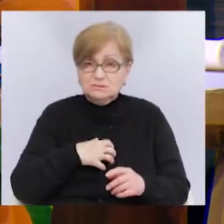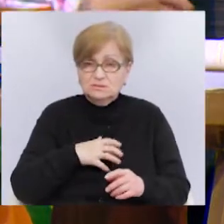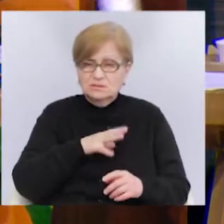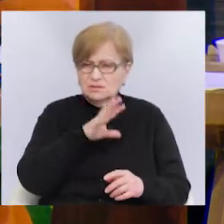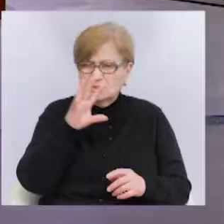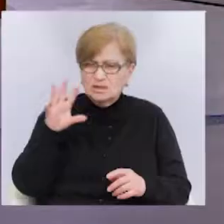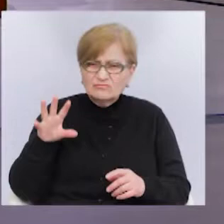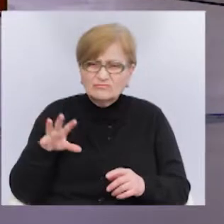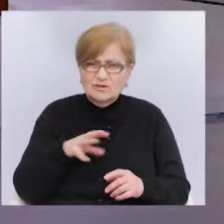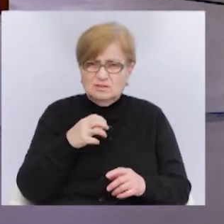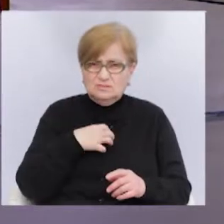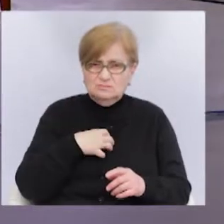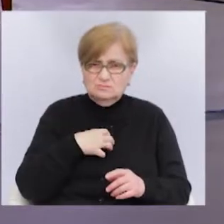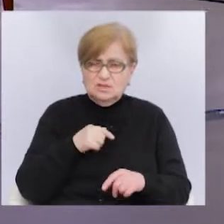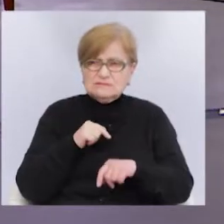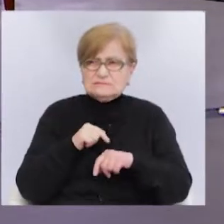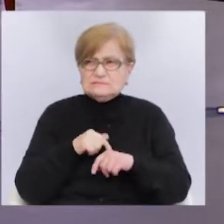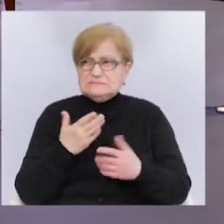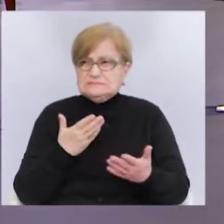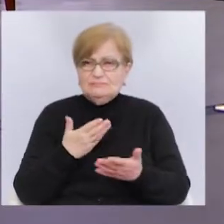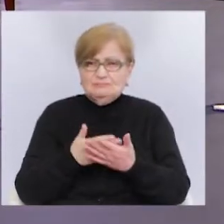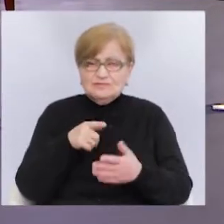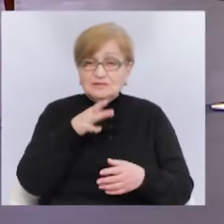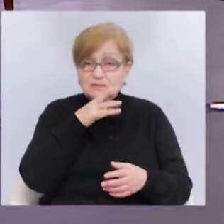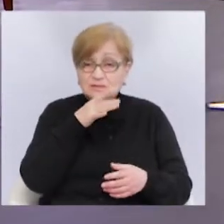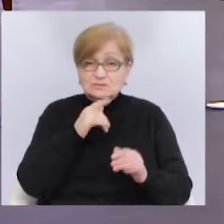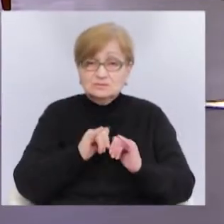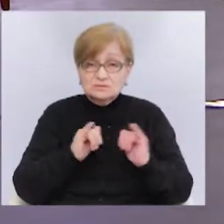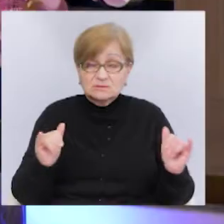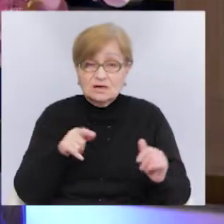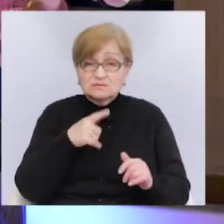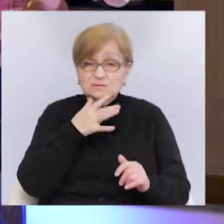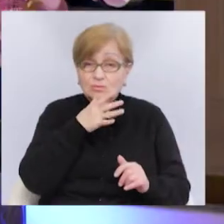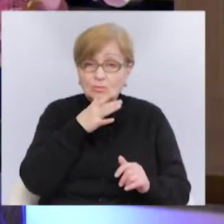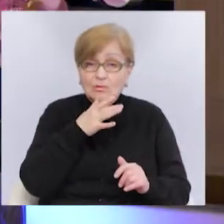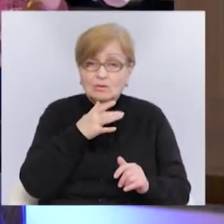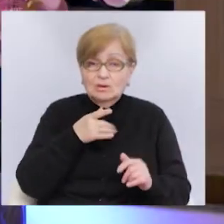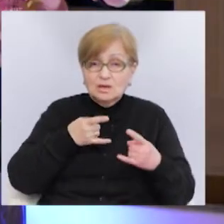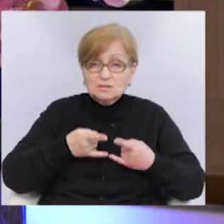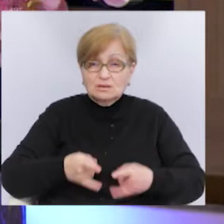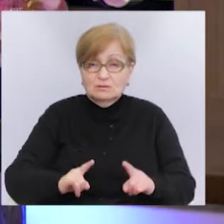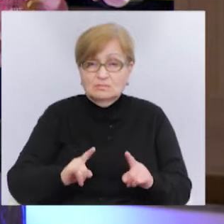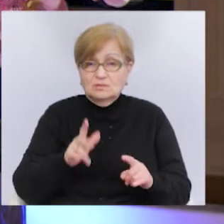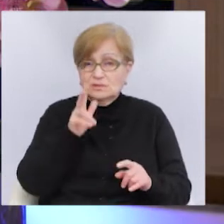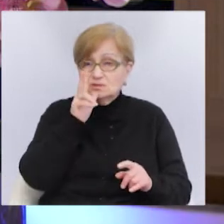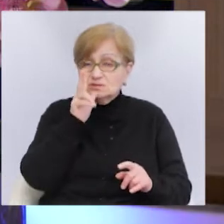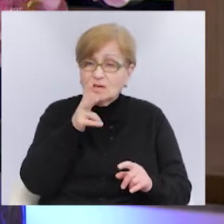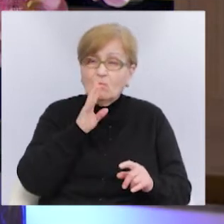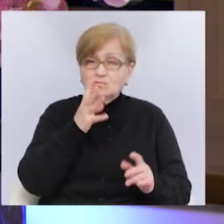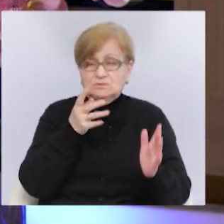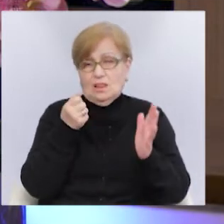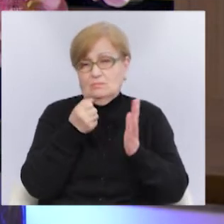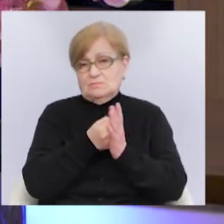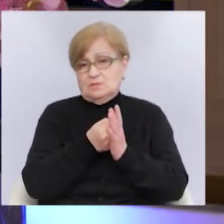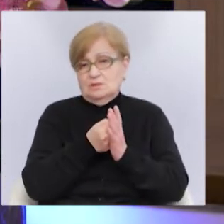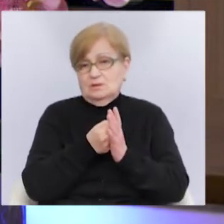ყველაზე სენსიტიური ასაკი, ყველაზე მგრძნობიარე ასაკი ენის განვითარებისთვის არის დაბადებიდან 3-4 წლამდე